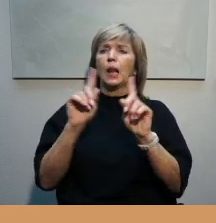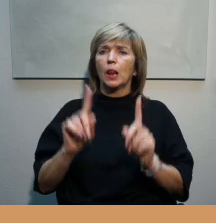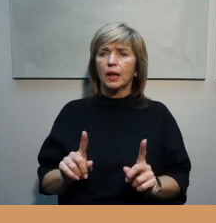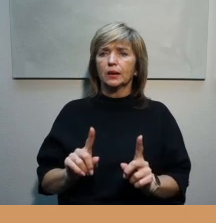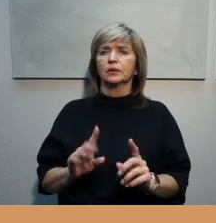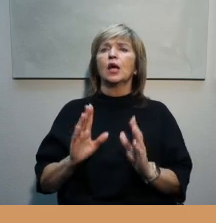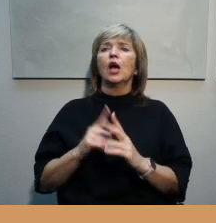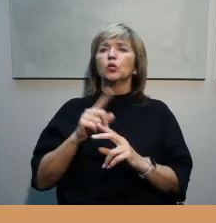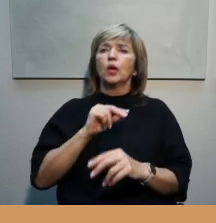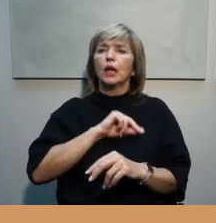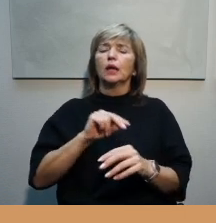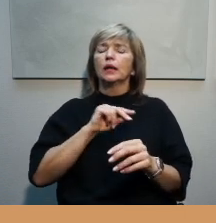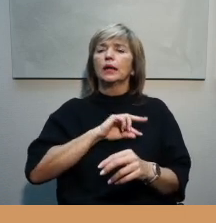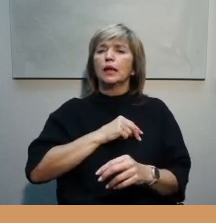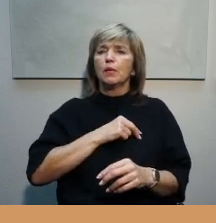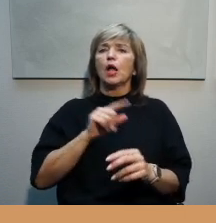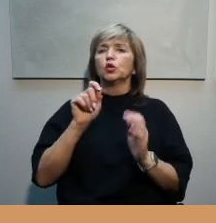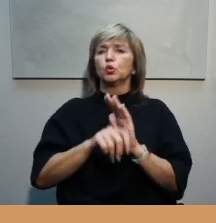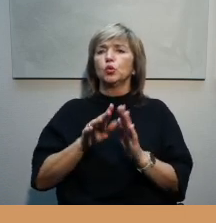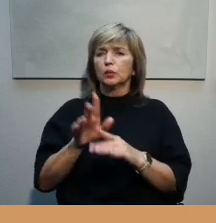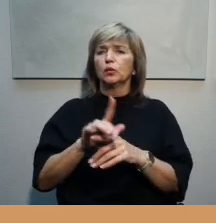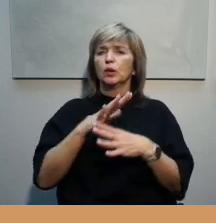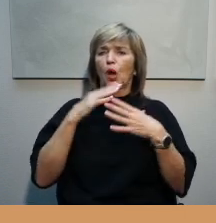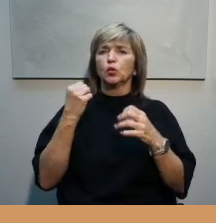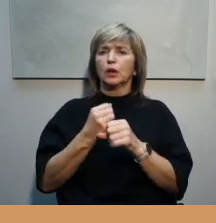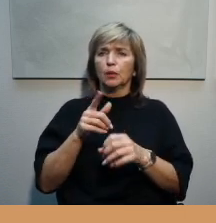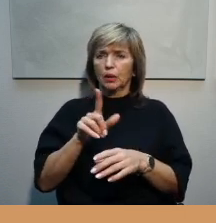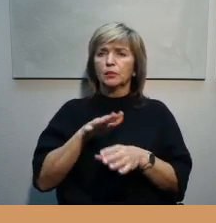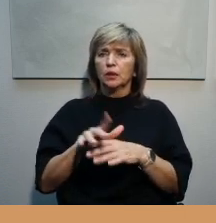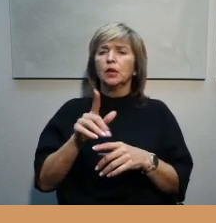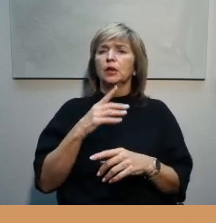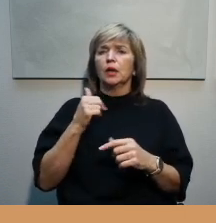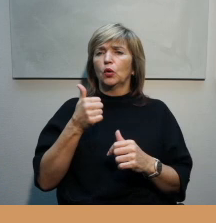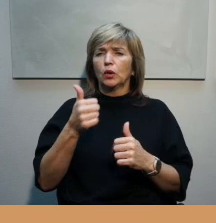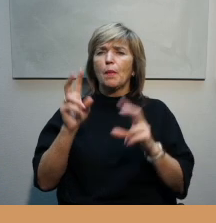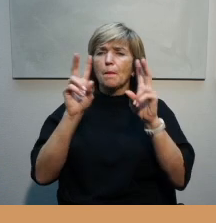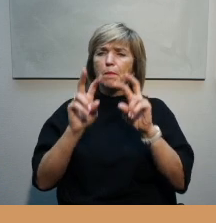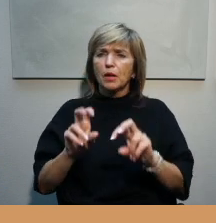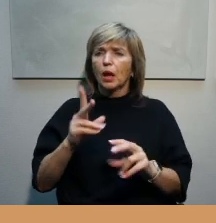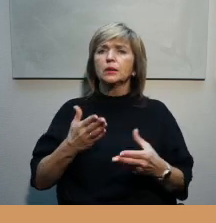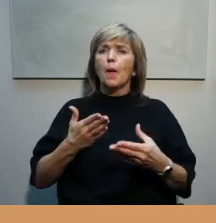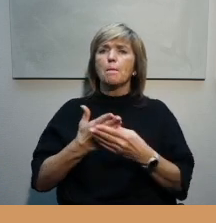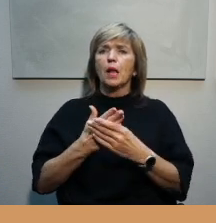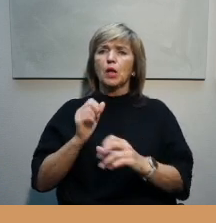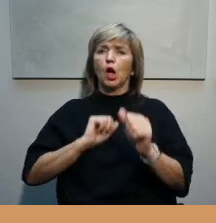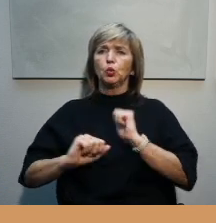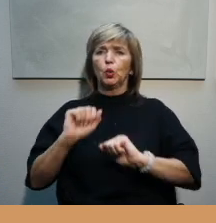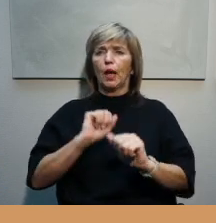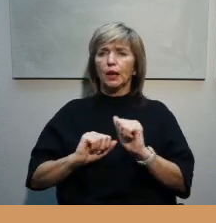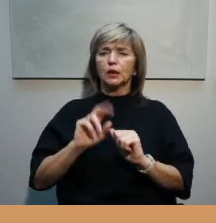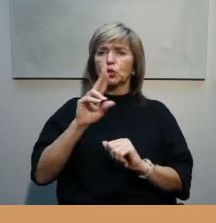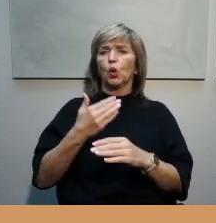Un arī tur kriminālsoda izpilde jau ir daudz darba izdarījusi, ir kolosāli pētījumi par to, kas palīdz atturēties